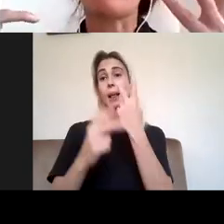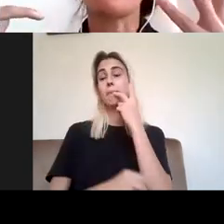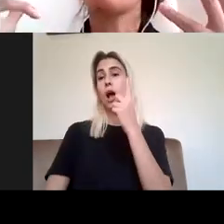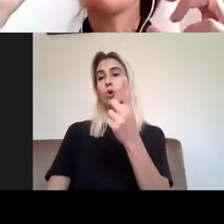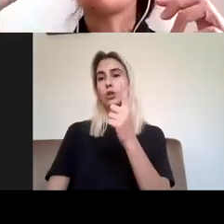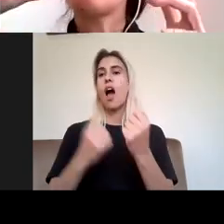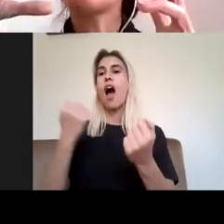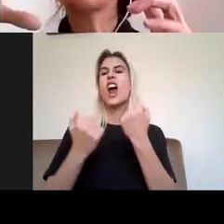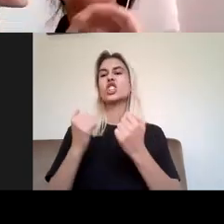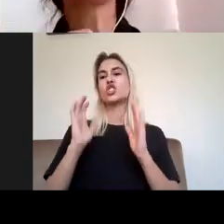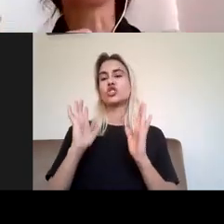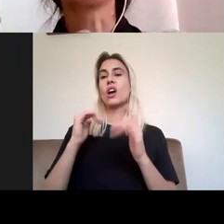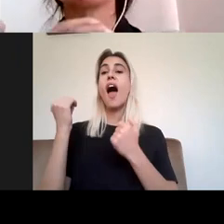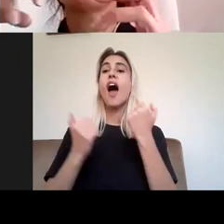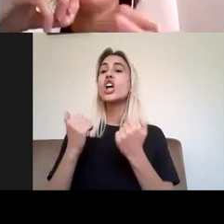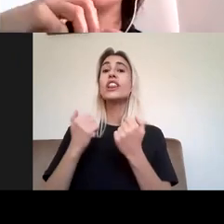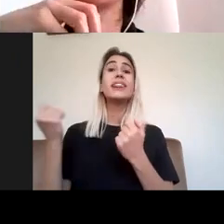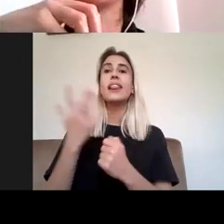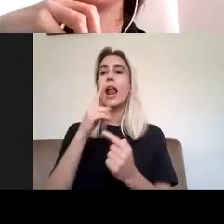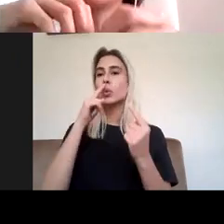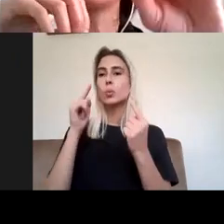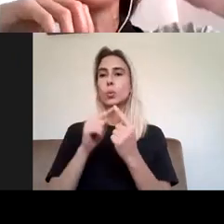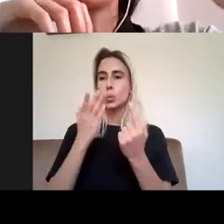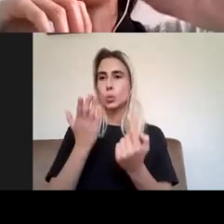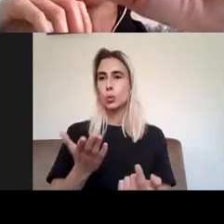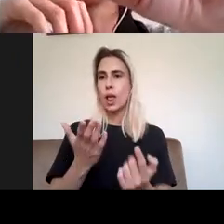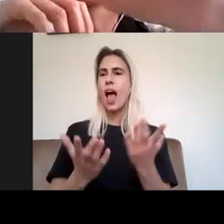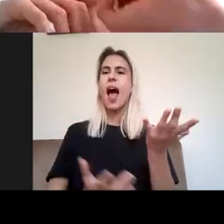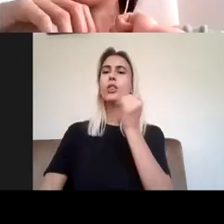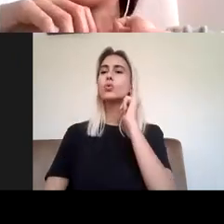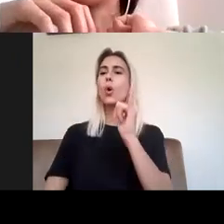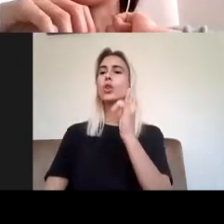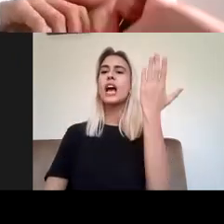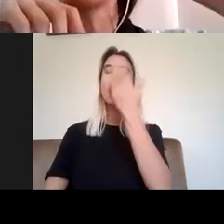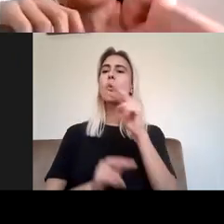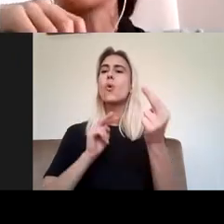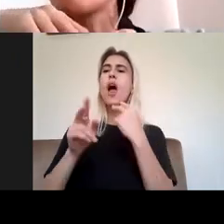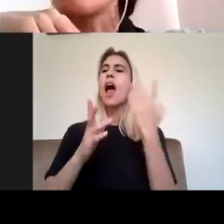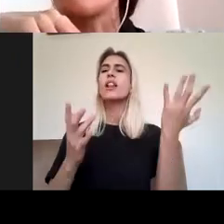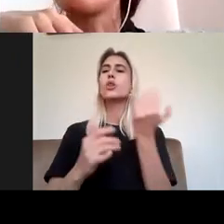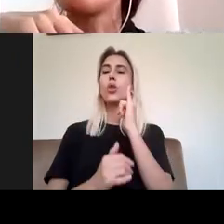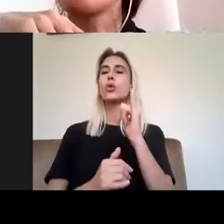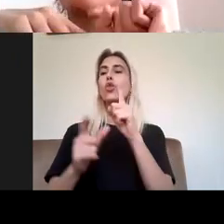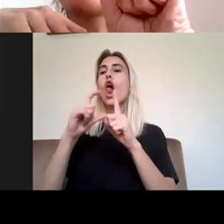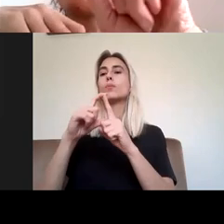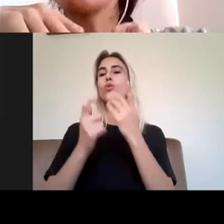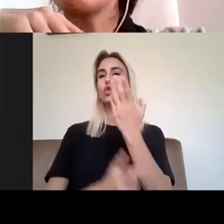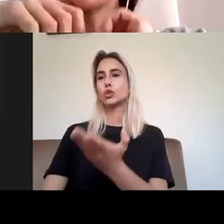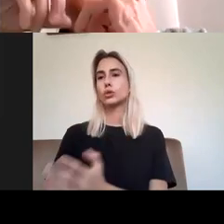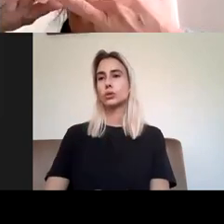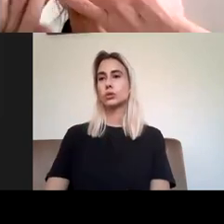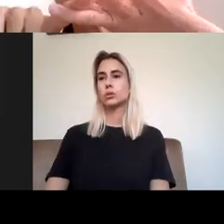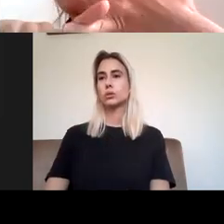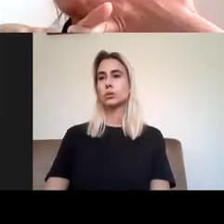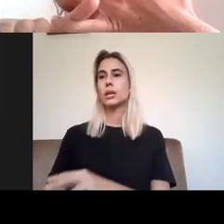bir araç. Araçlar ne kadar uygun? Mesela en kötü, bakın, karayolunda en çok tartıştığımız şey dolmuştu mesela.